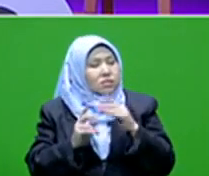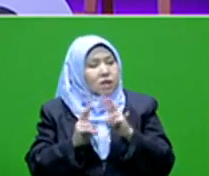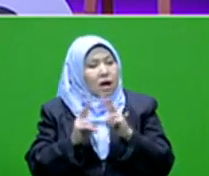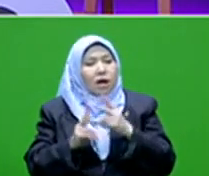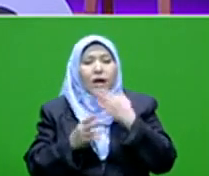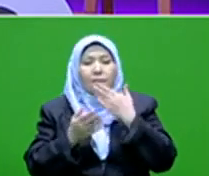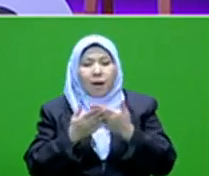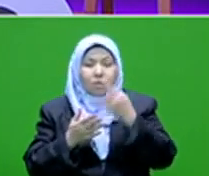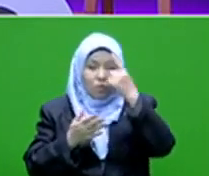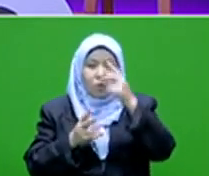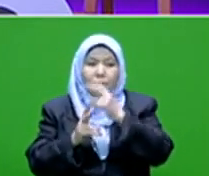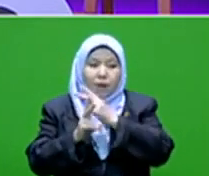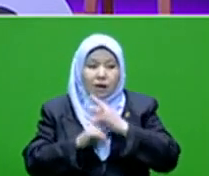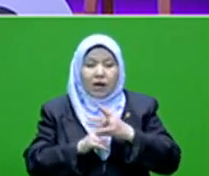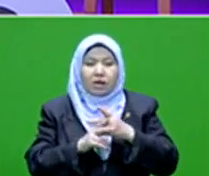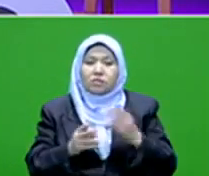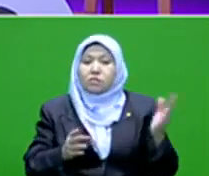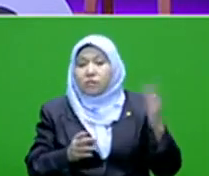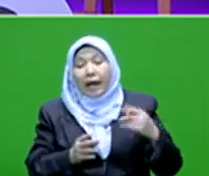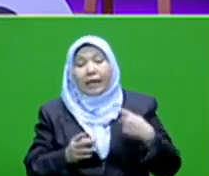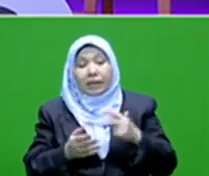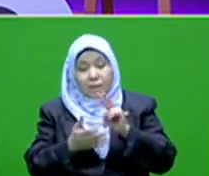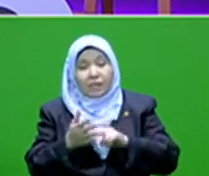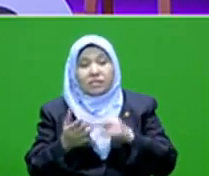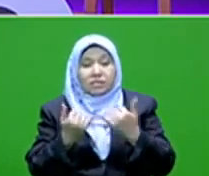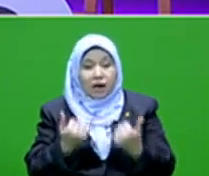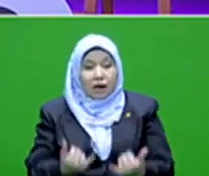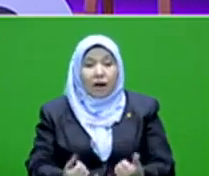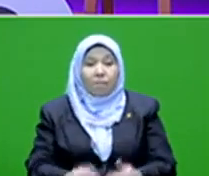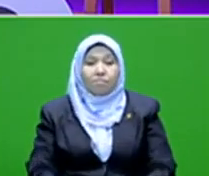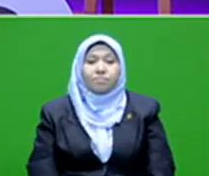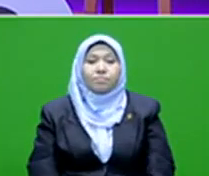Ayat 64, jom kita baca sikit. A'udzubillahi minasyaitanirrajim.